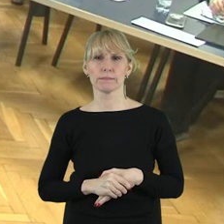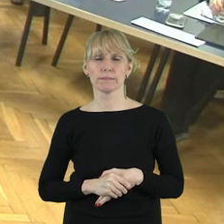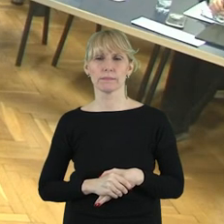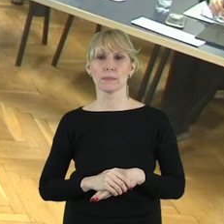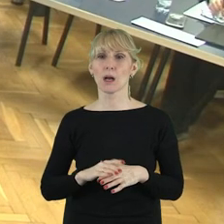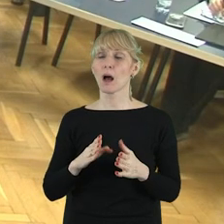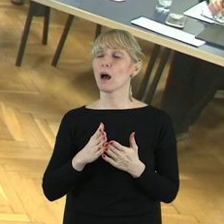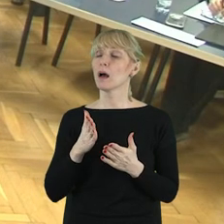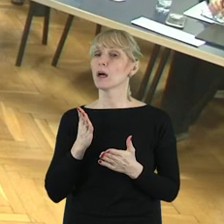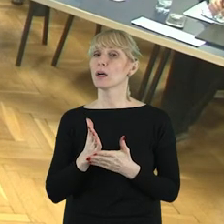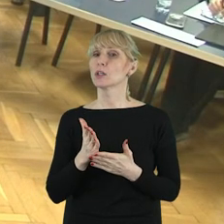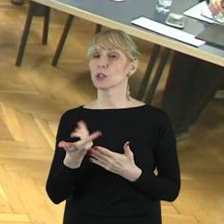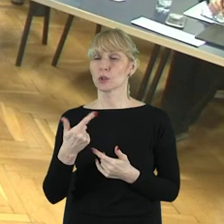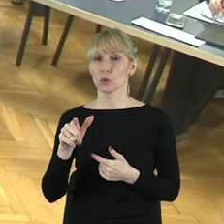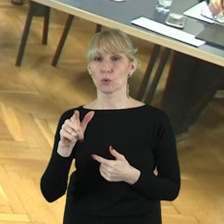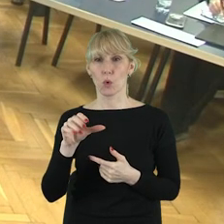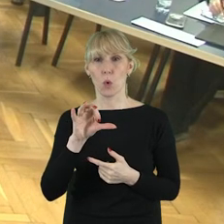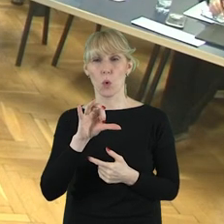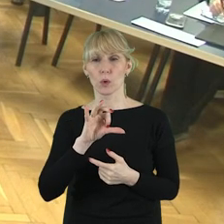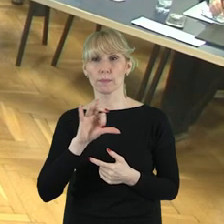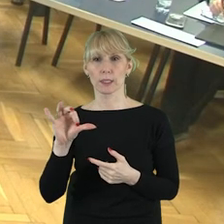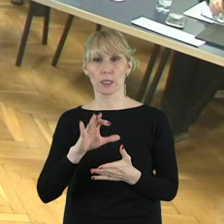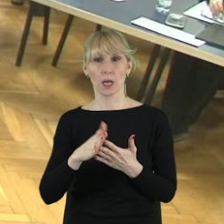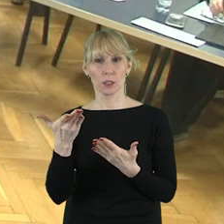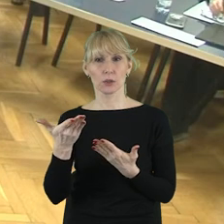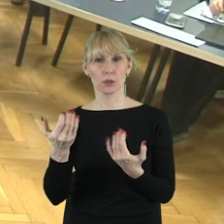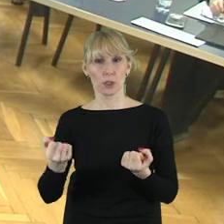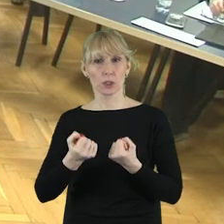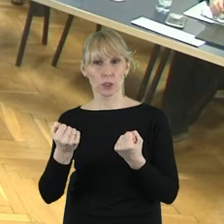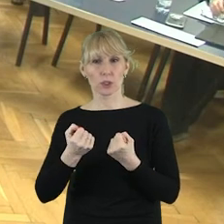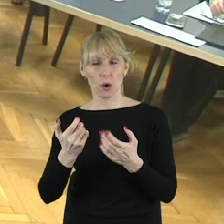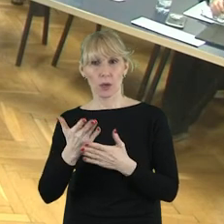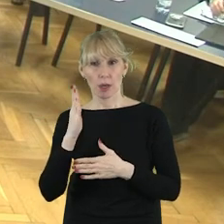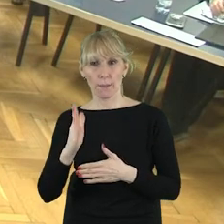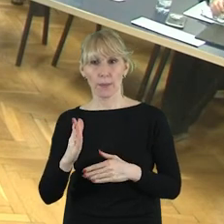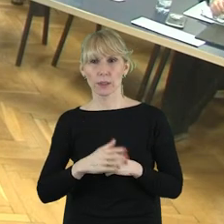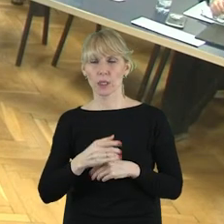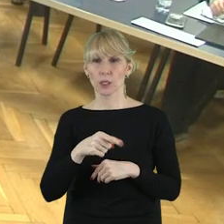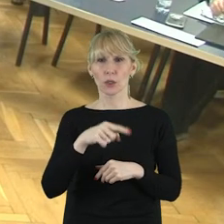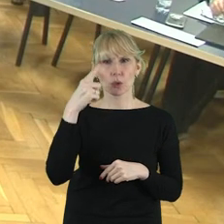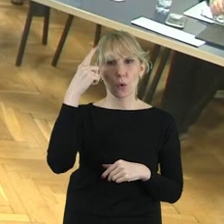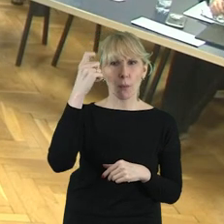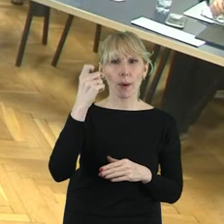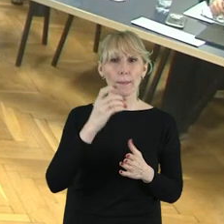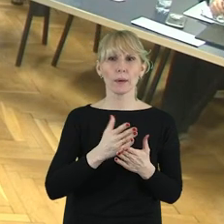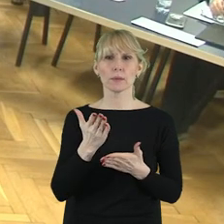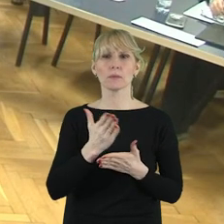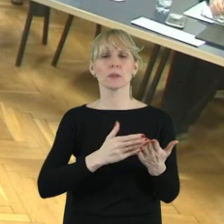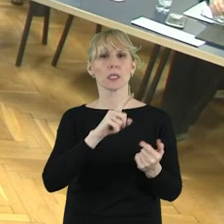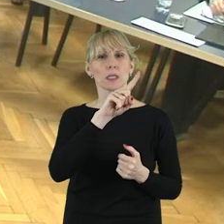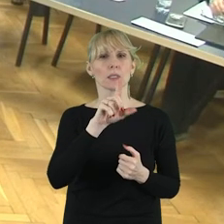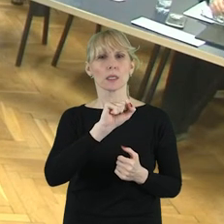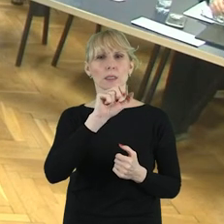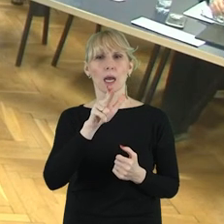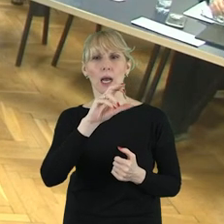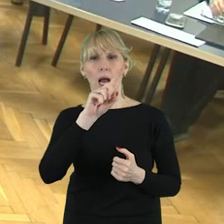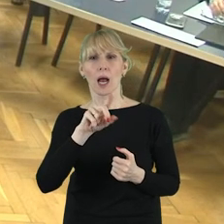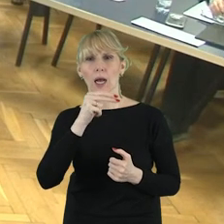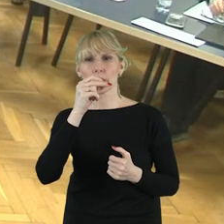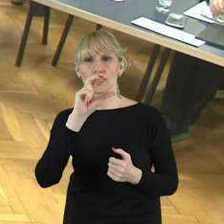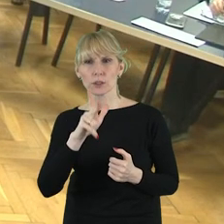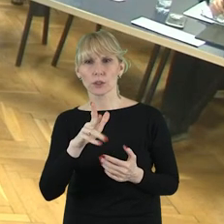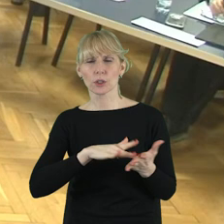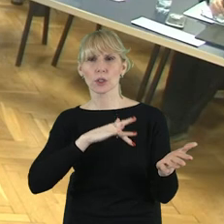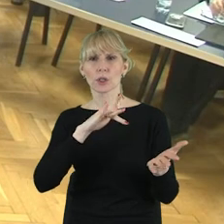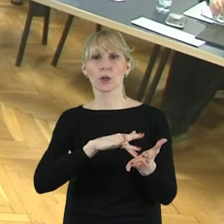znajdziecie, no to ja pamiętam, kiedy nie można było znaleźć zakaźnika w szpitalu w Skierniewicach tuż przed pandemią, to śmiem wątpić,